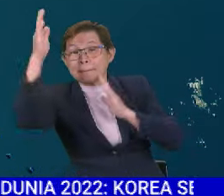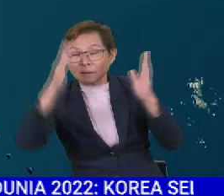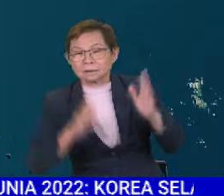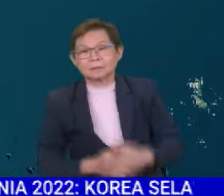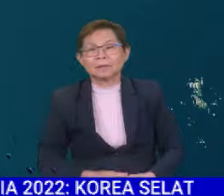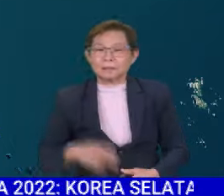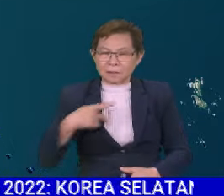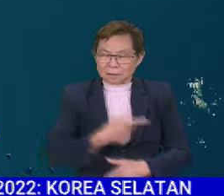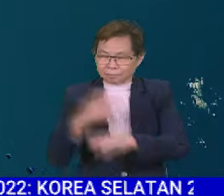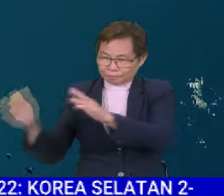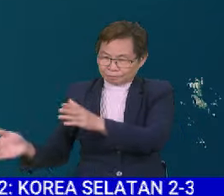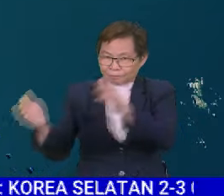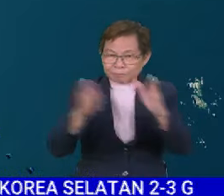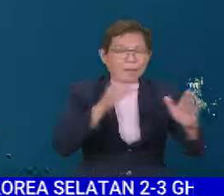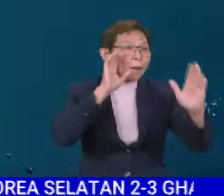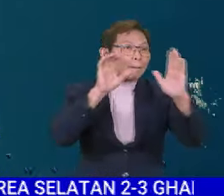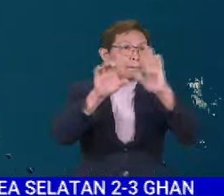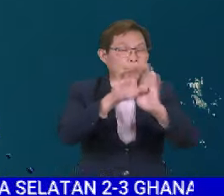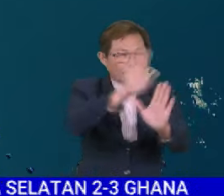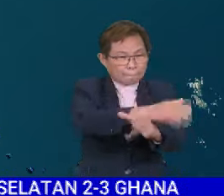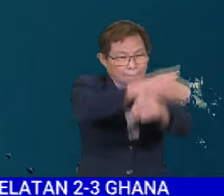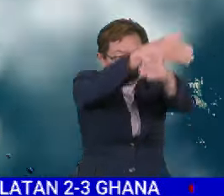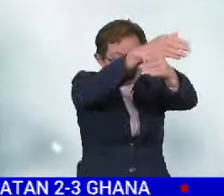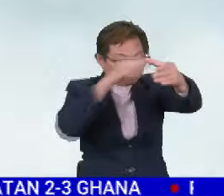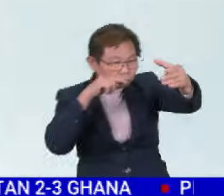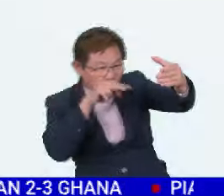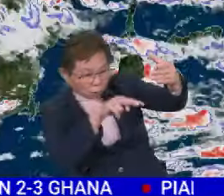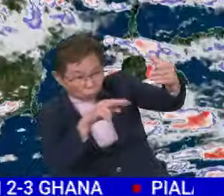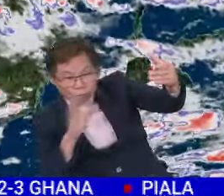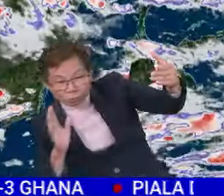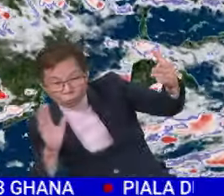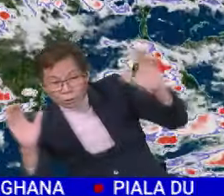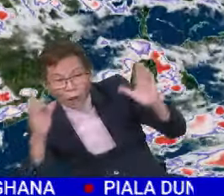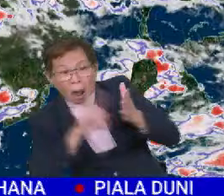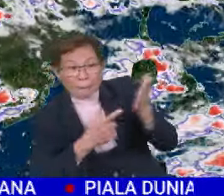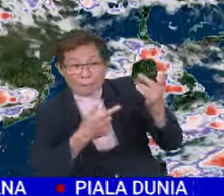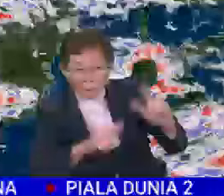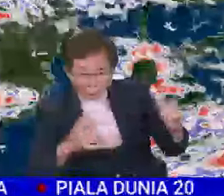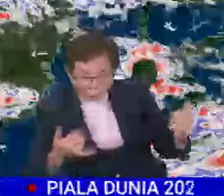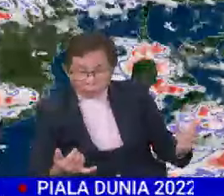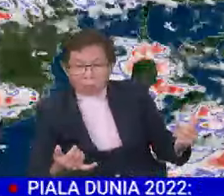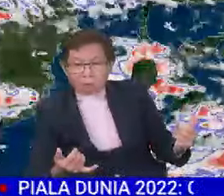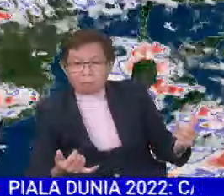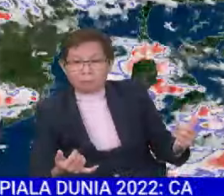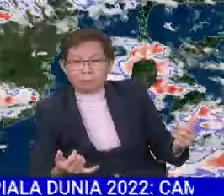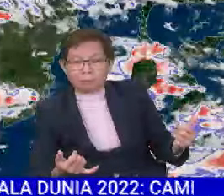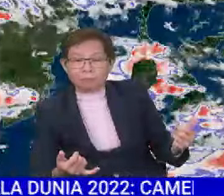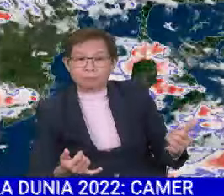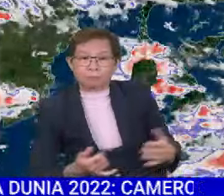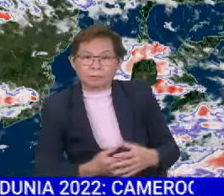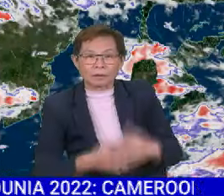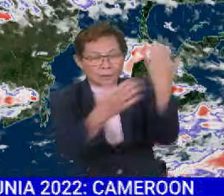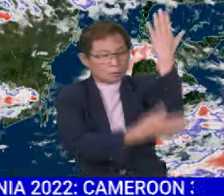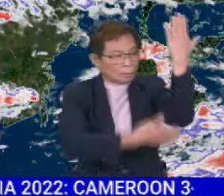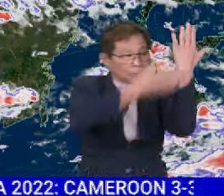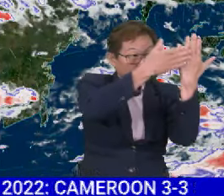Baik, seterusnya kita akan beralih ke paparan imej satelit bagi melihat keadaan cuaca semasa. Apa yang berlaku pada ketika ini? Bagi